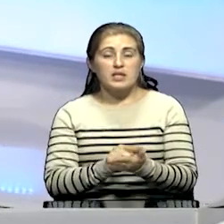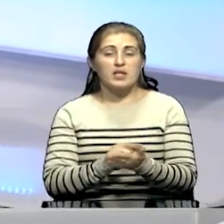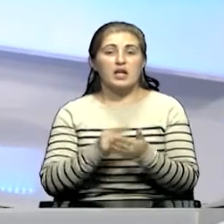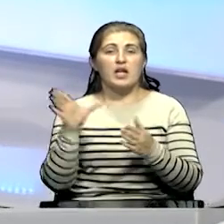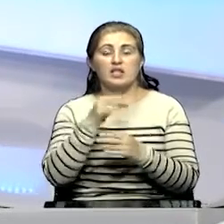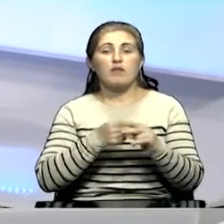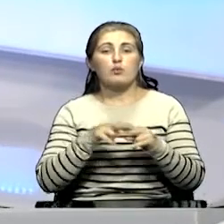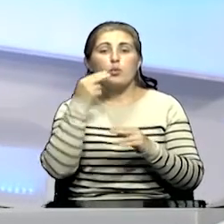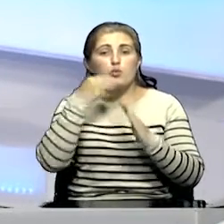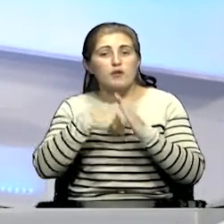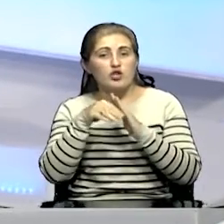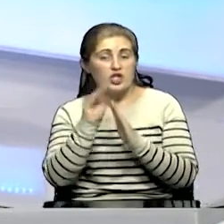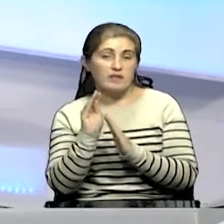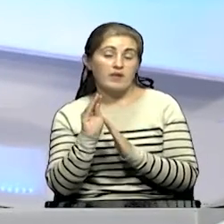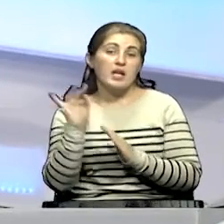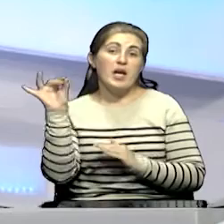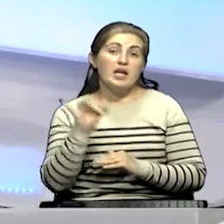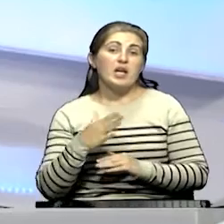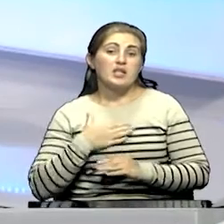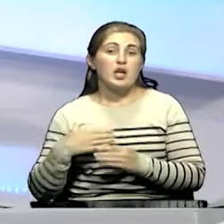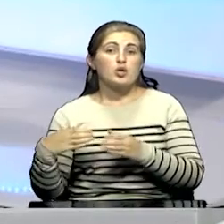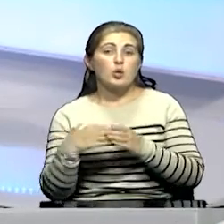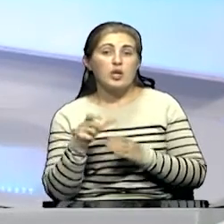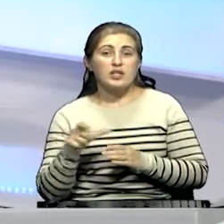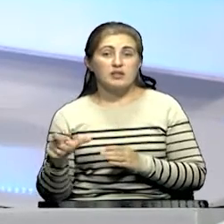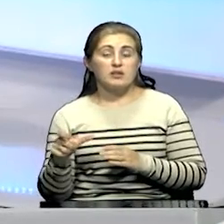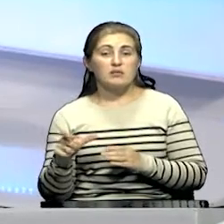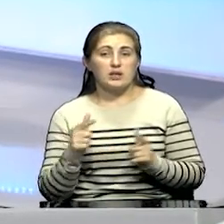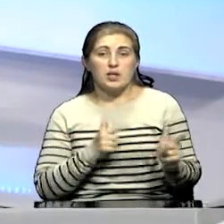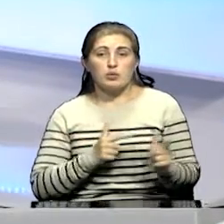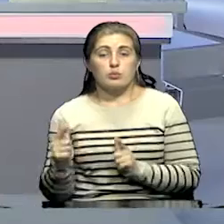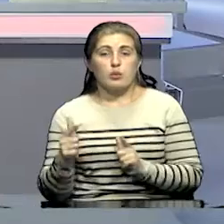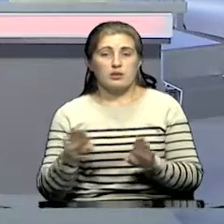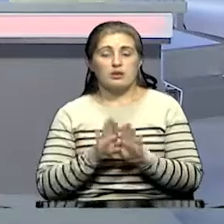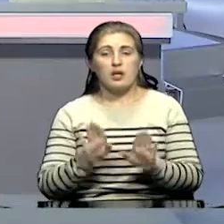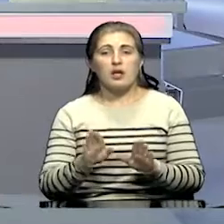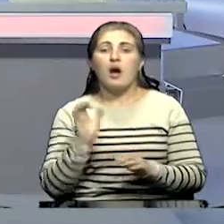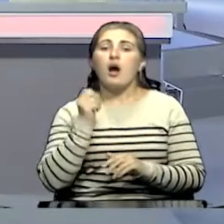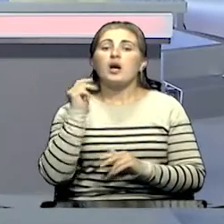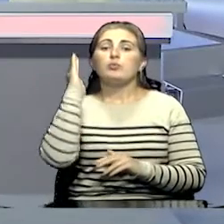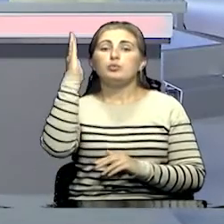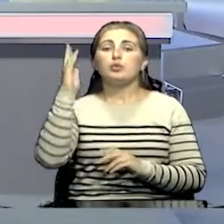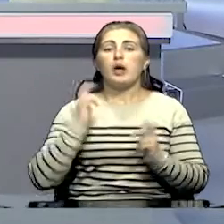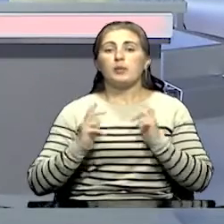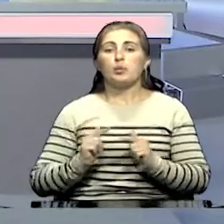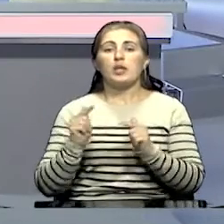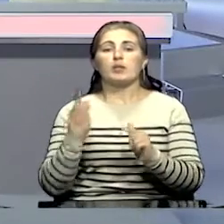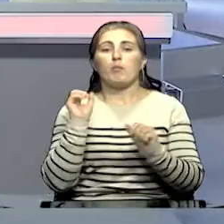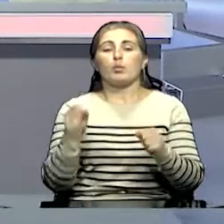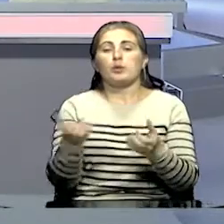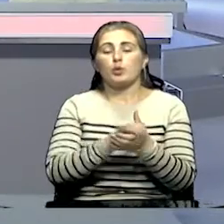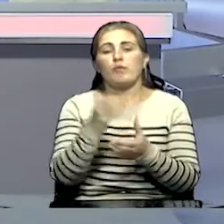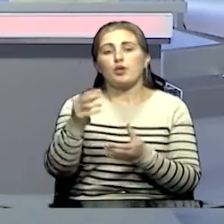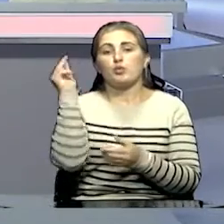совершенствовать и наш коллектив настроен именно так как будущие абитуриенты могут познакомиться с вашим учебным